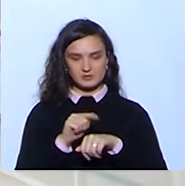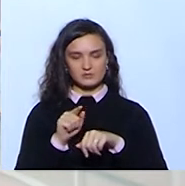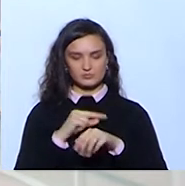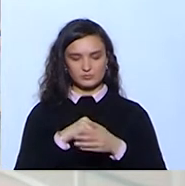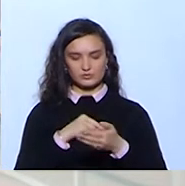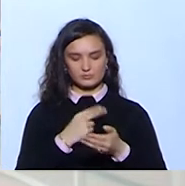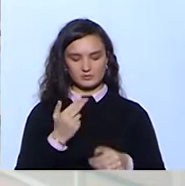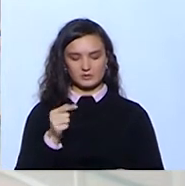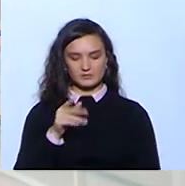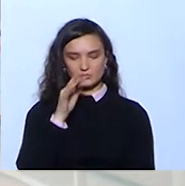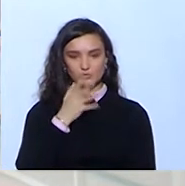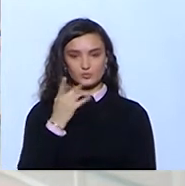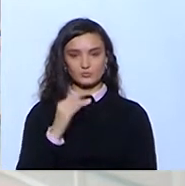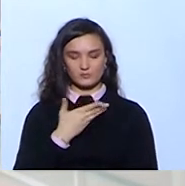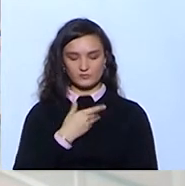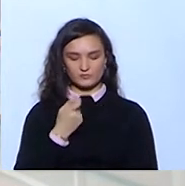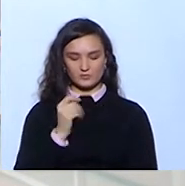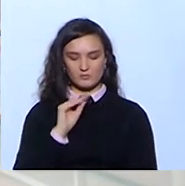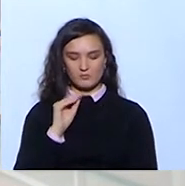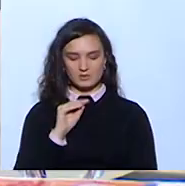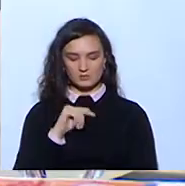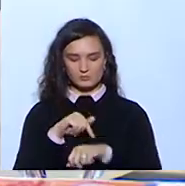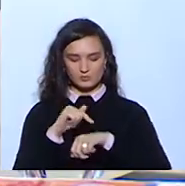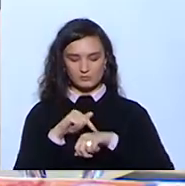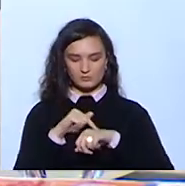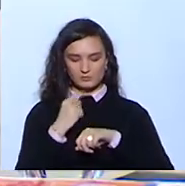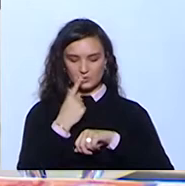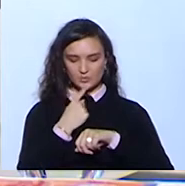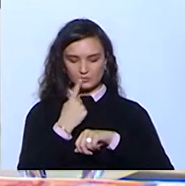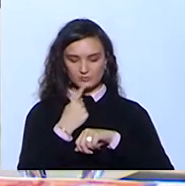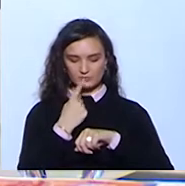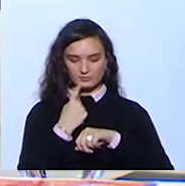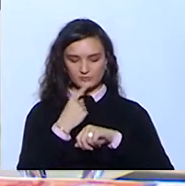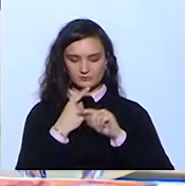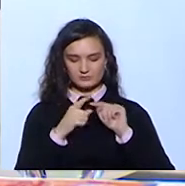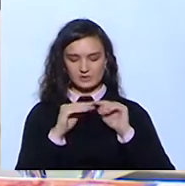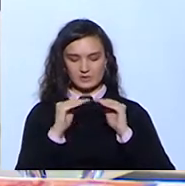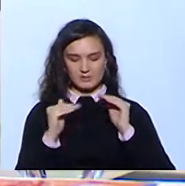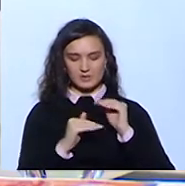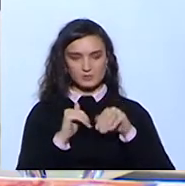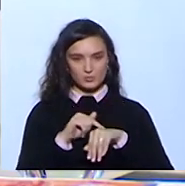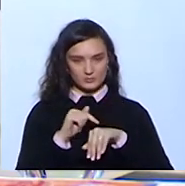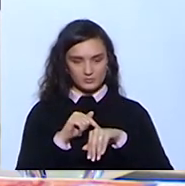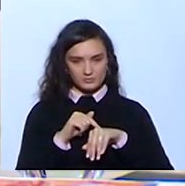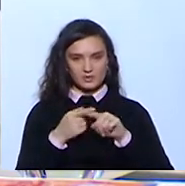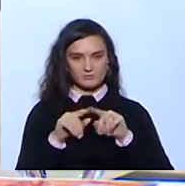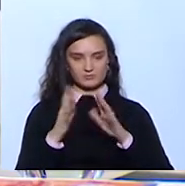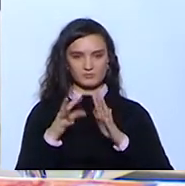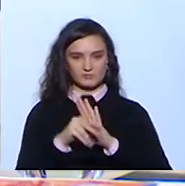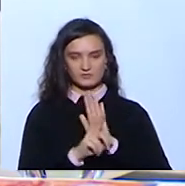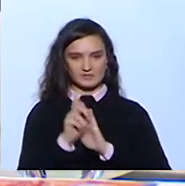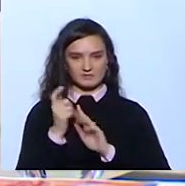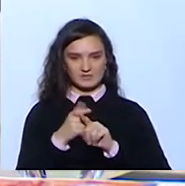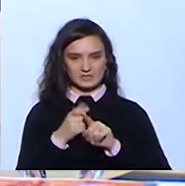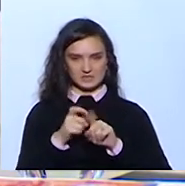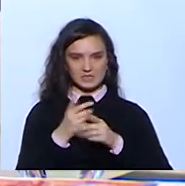გრძნობებზეც მუშაობთ ამ დროს, თუ ბავშვს აქვს ცოტა მომატებული მგრძნობელობა პირის ღრუში ან პირიქით, შედარებით დაბალი მგრძნობელობა, ამ შემთხვევაში ვიწყებთ